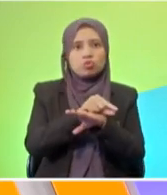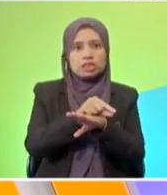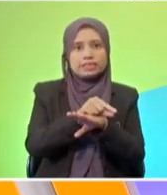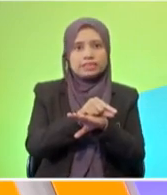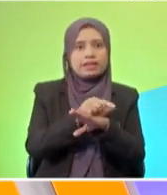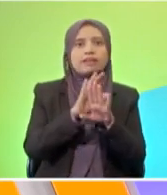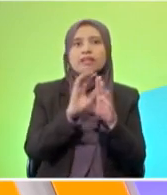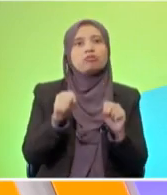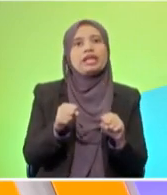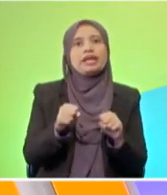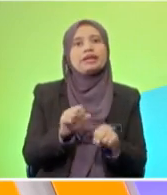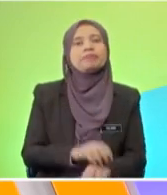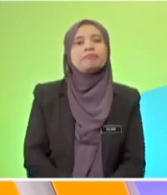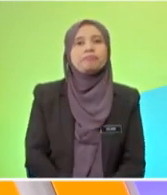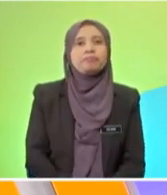begitu